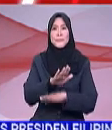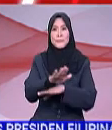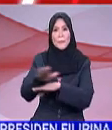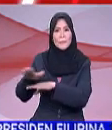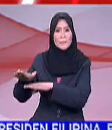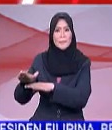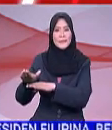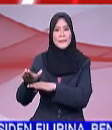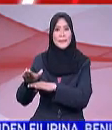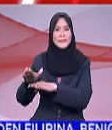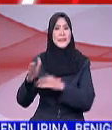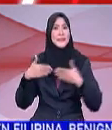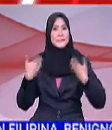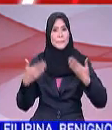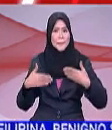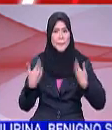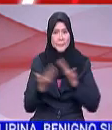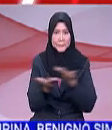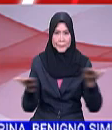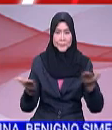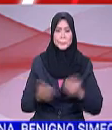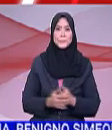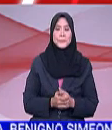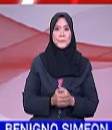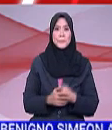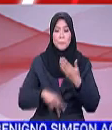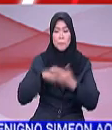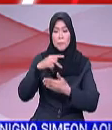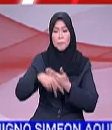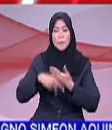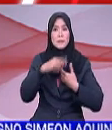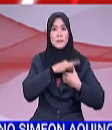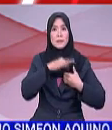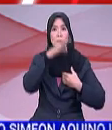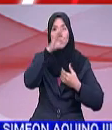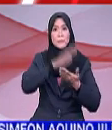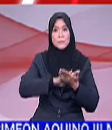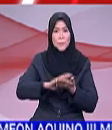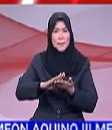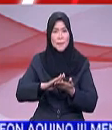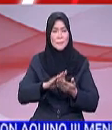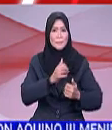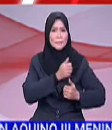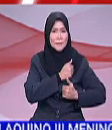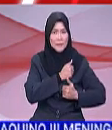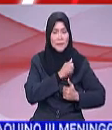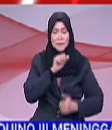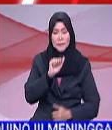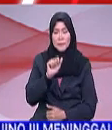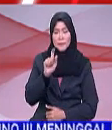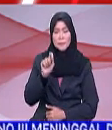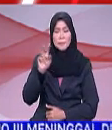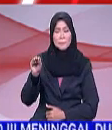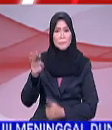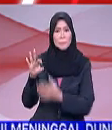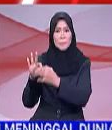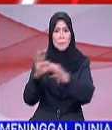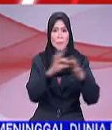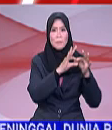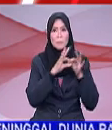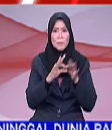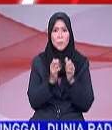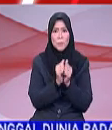dan salam sejahtera. Program Jiwa Murni Angkatan Tentera Malaysia ATM dengan kerjasama